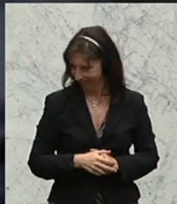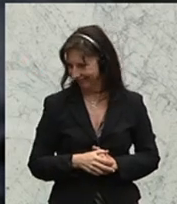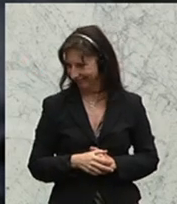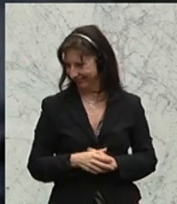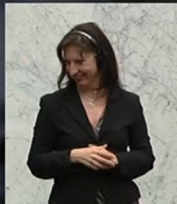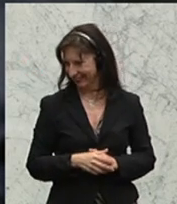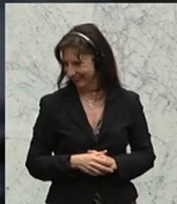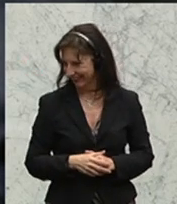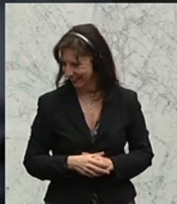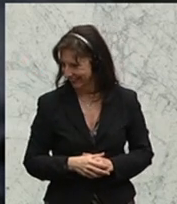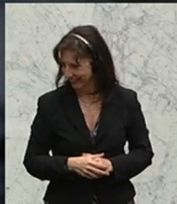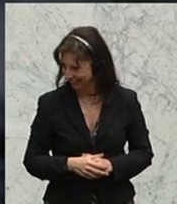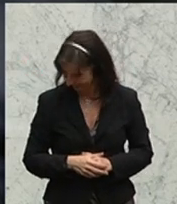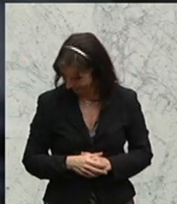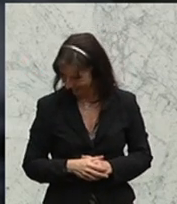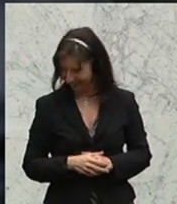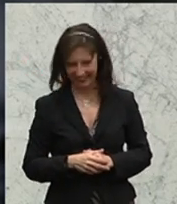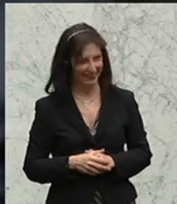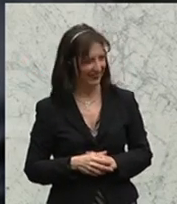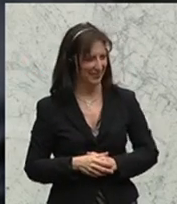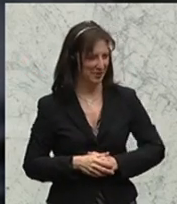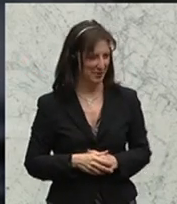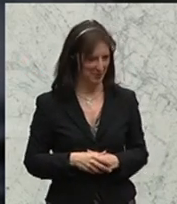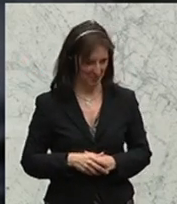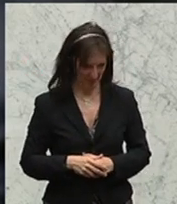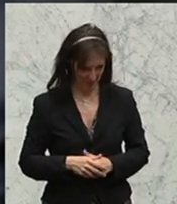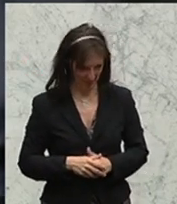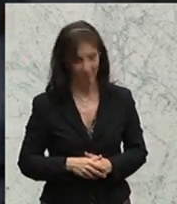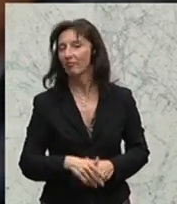Mikroplastik in Verbrauchsprodukten, beispielsweise Kosmetika, einsetzen soll.